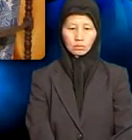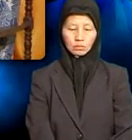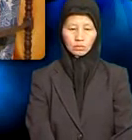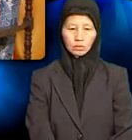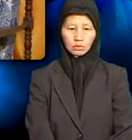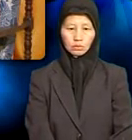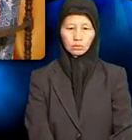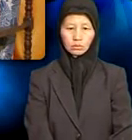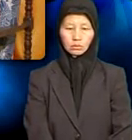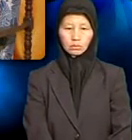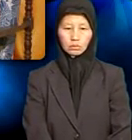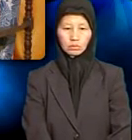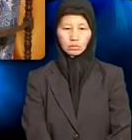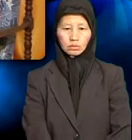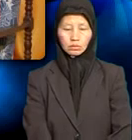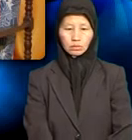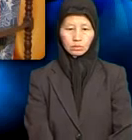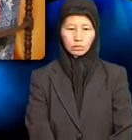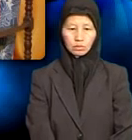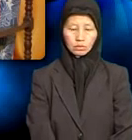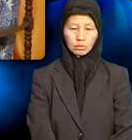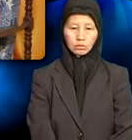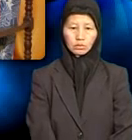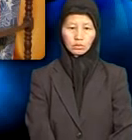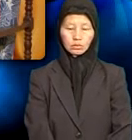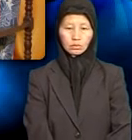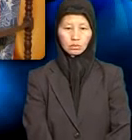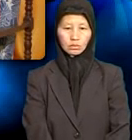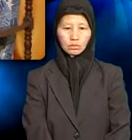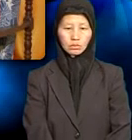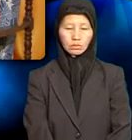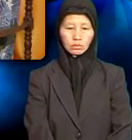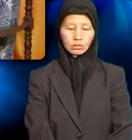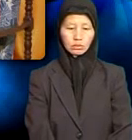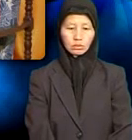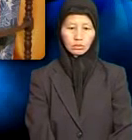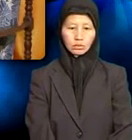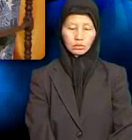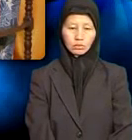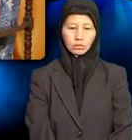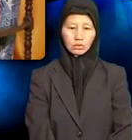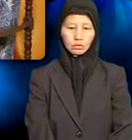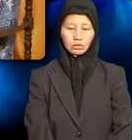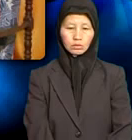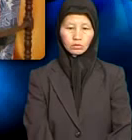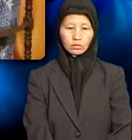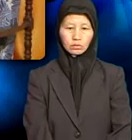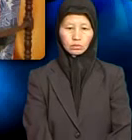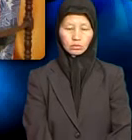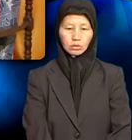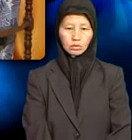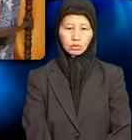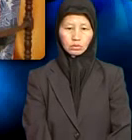At-tahiyyatul mubarakatus salawatut tayyibatus. Assalamu alayka ayyuhan nabiyyu wa rahmatullahi.